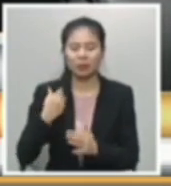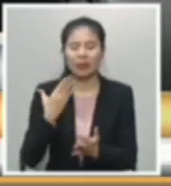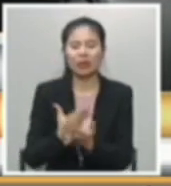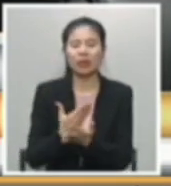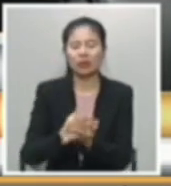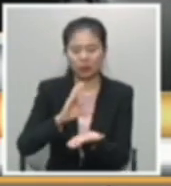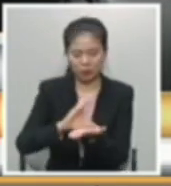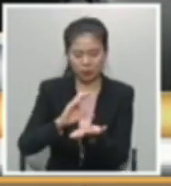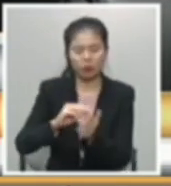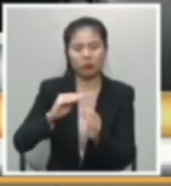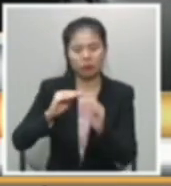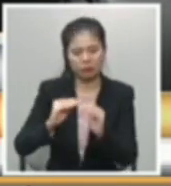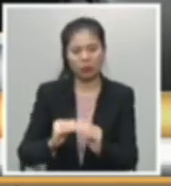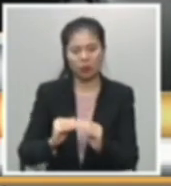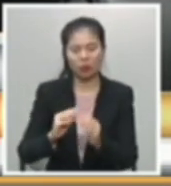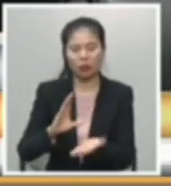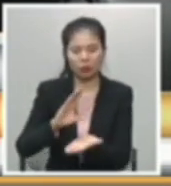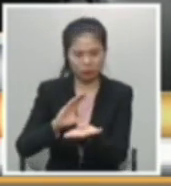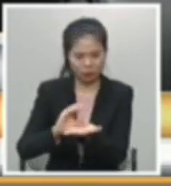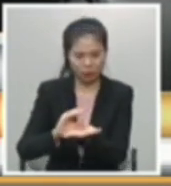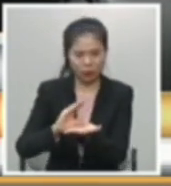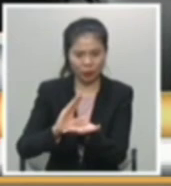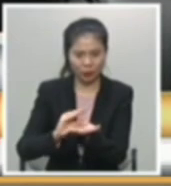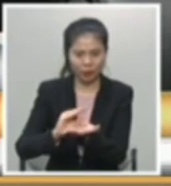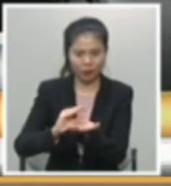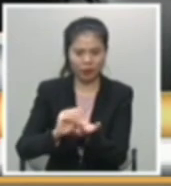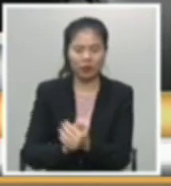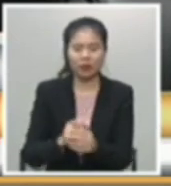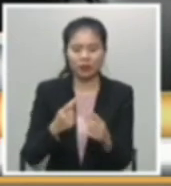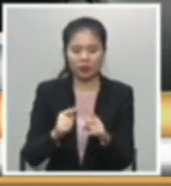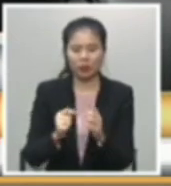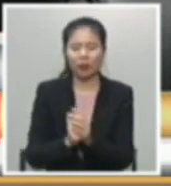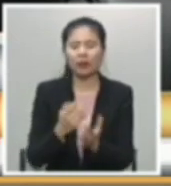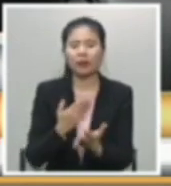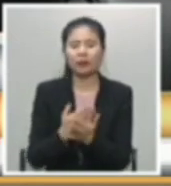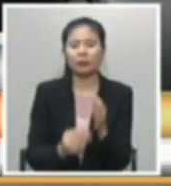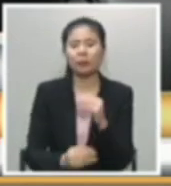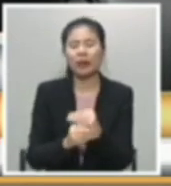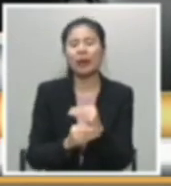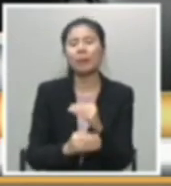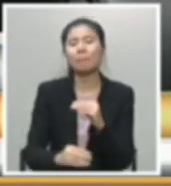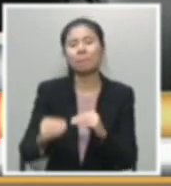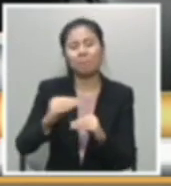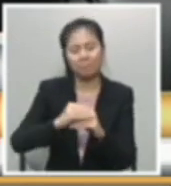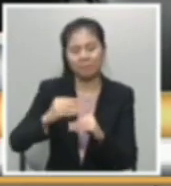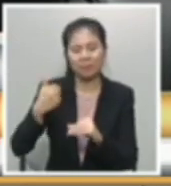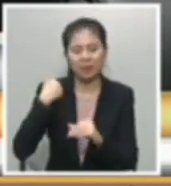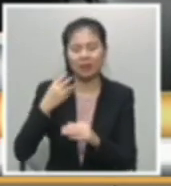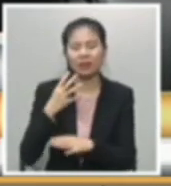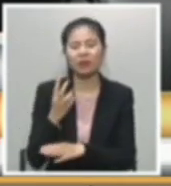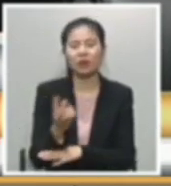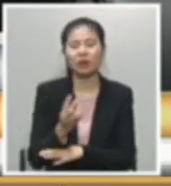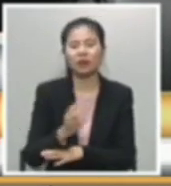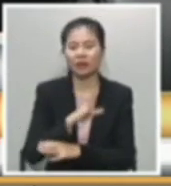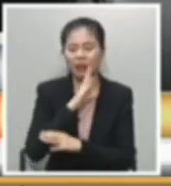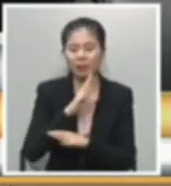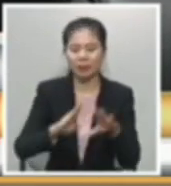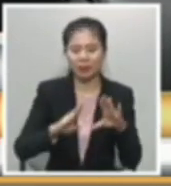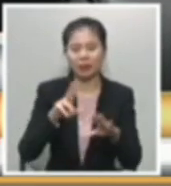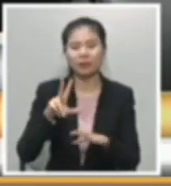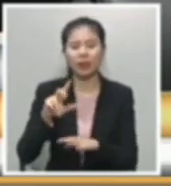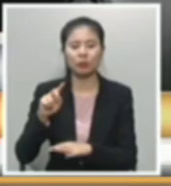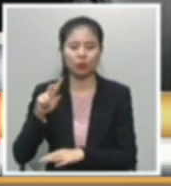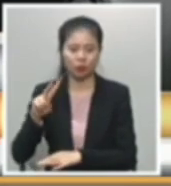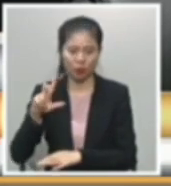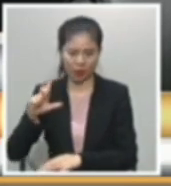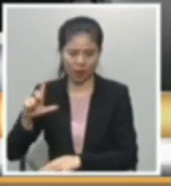งบางกระทรวงมีงบเพิ่มขึ้นแต่ว่าเป็นอัตราส่วนที่น้อยมากเมื่อเทียบกับงบประมาณ 3.2 ล้านล้านเพราะฉะนั้นผมคิ